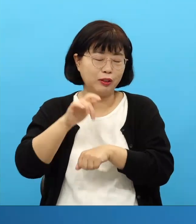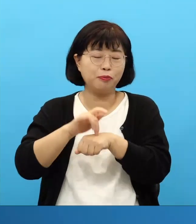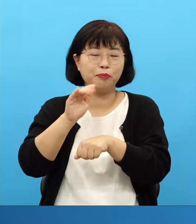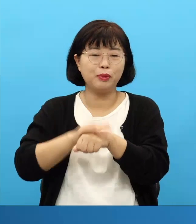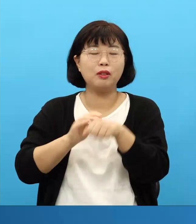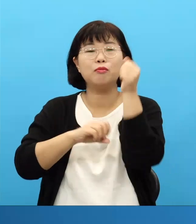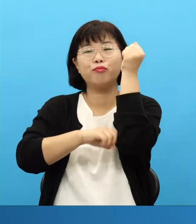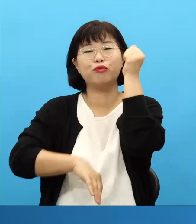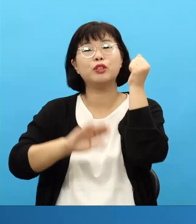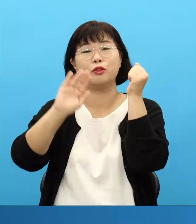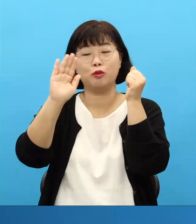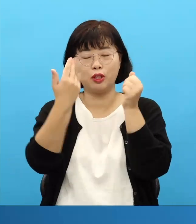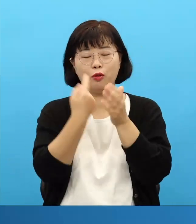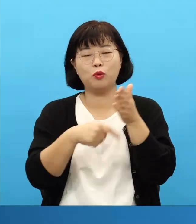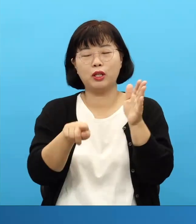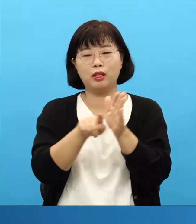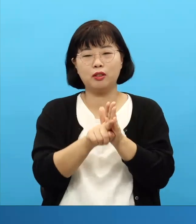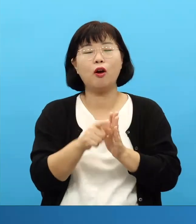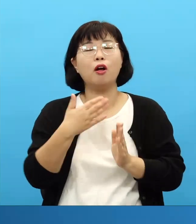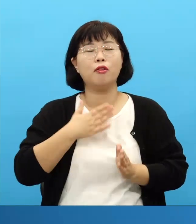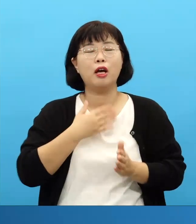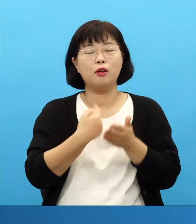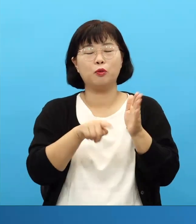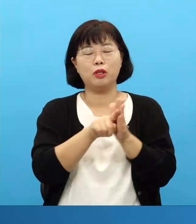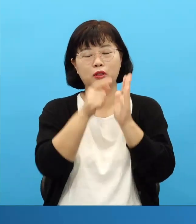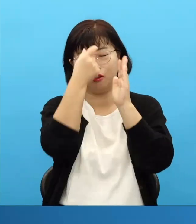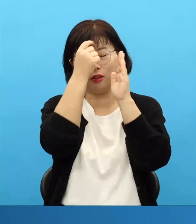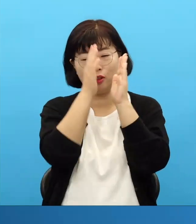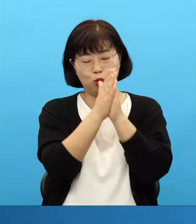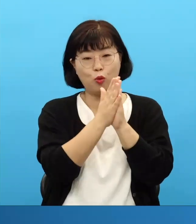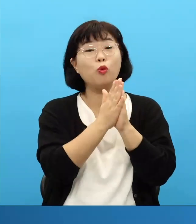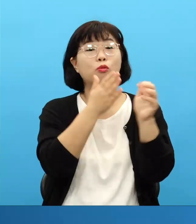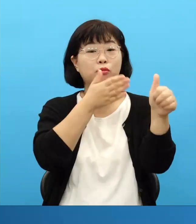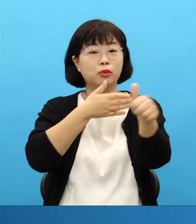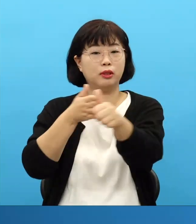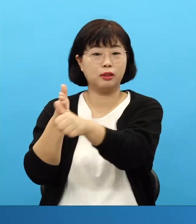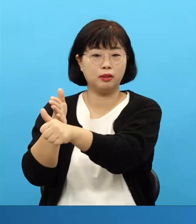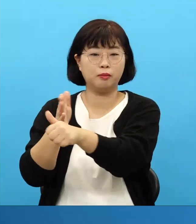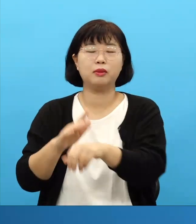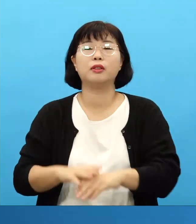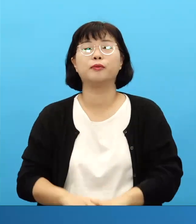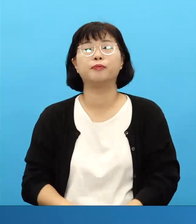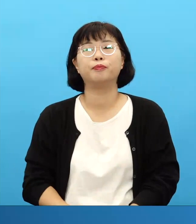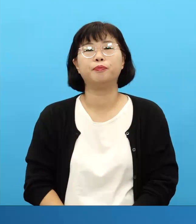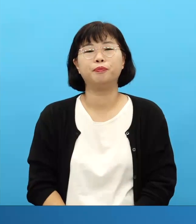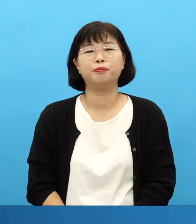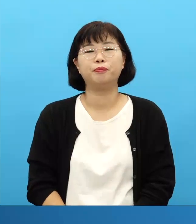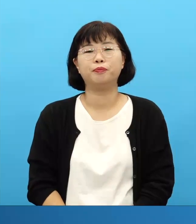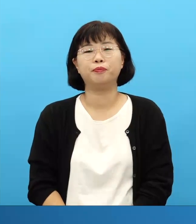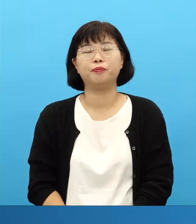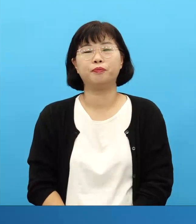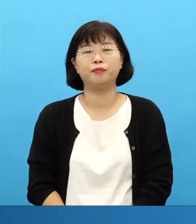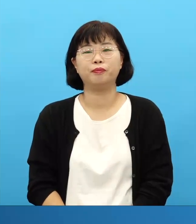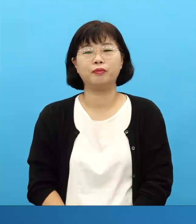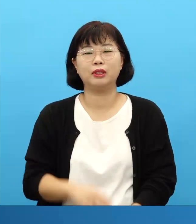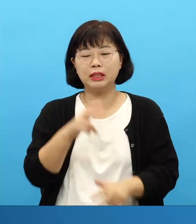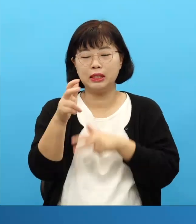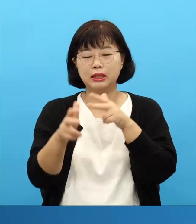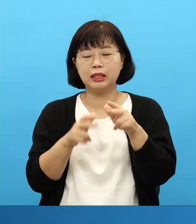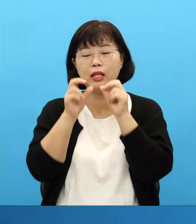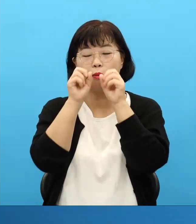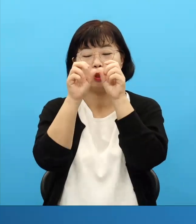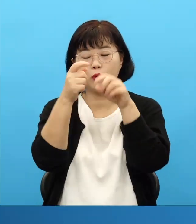that the precise gospel and the seven bartizans can be my imprint, root, and nature for the day when God will use me. 산업선교 예배를